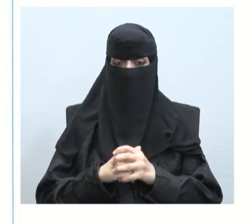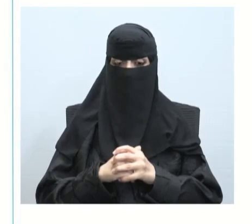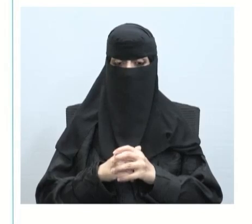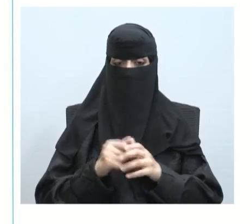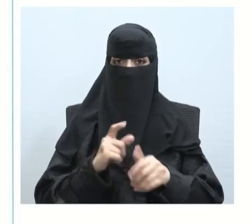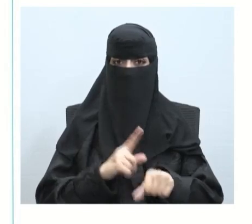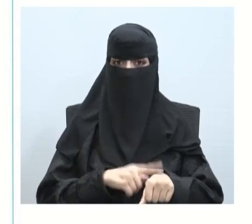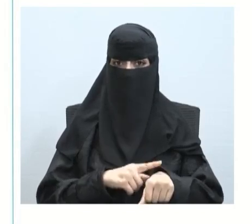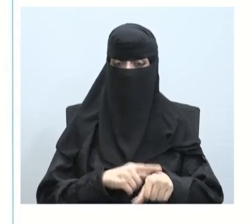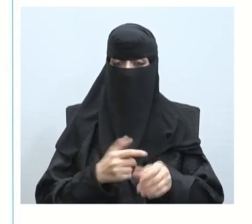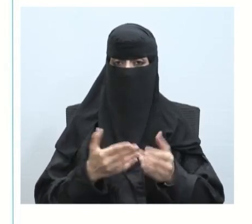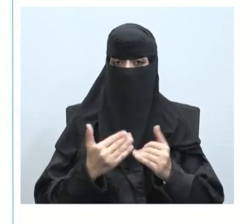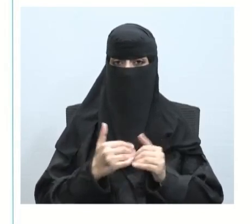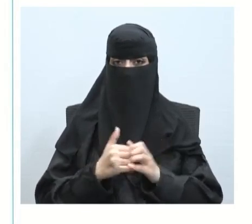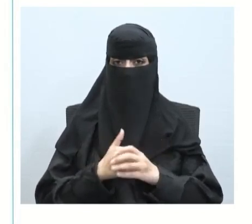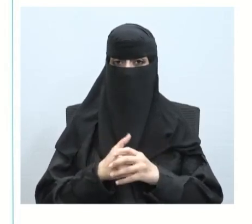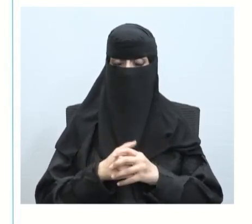والتايم